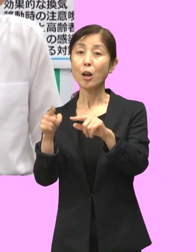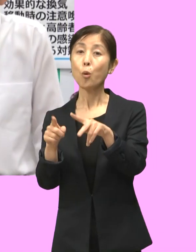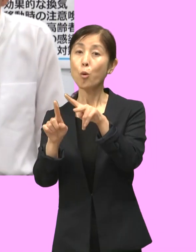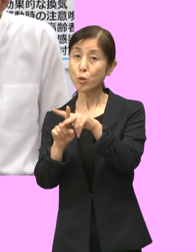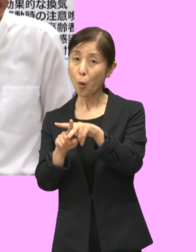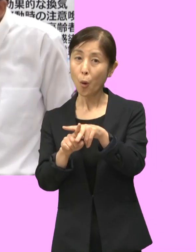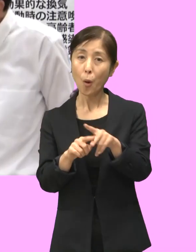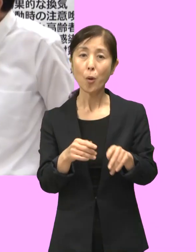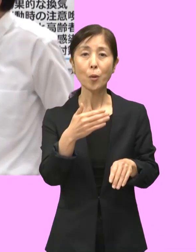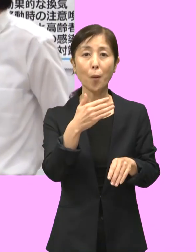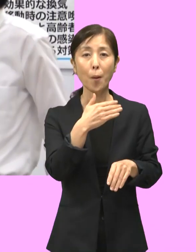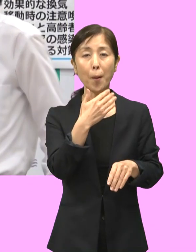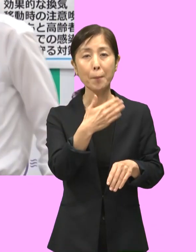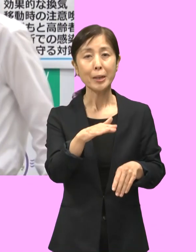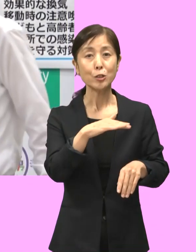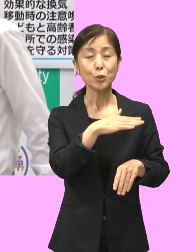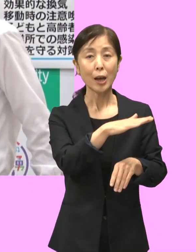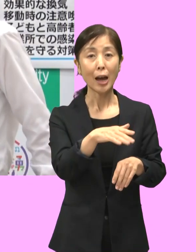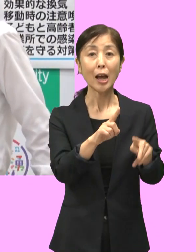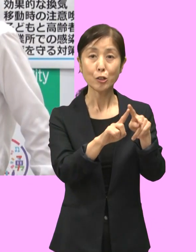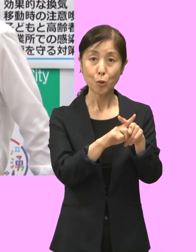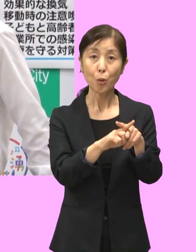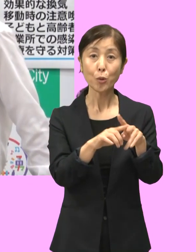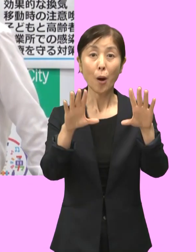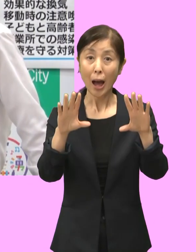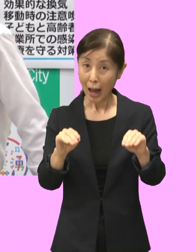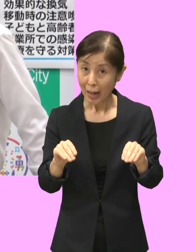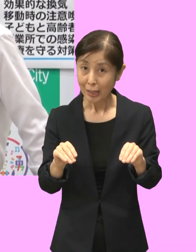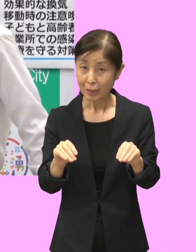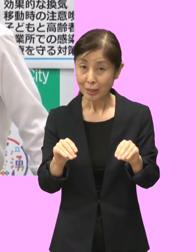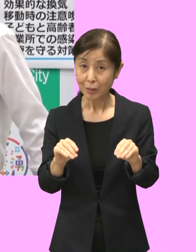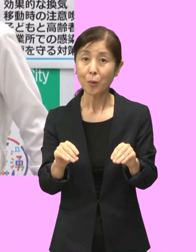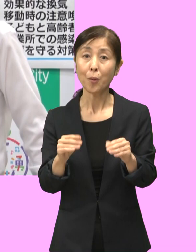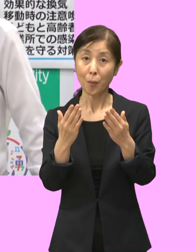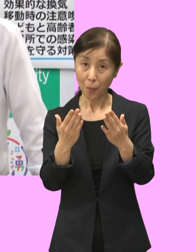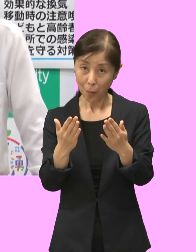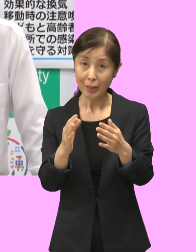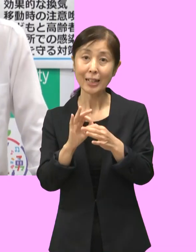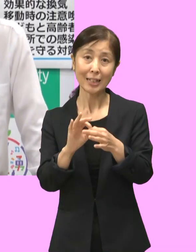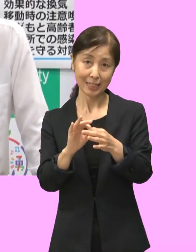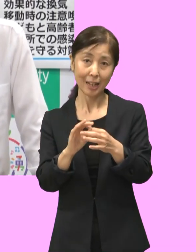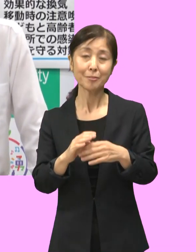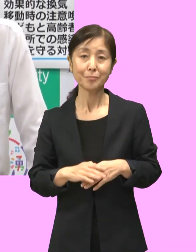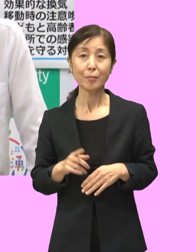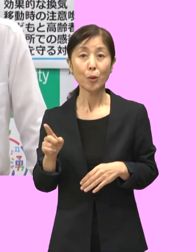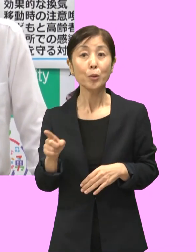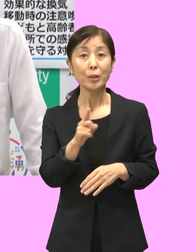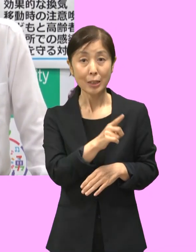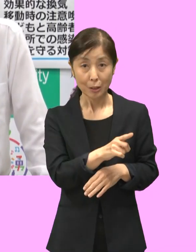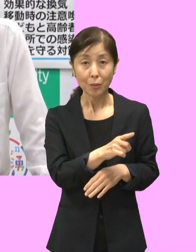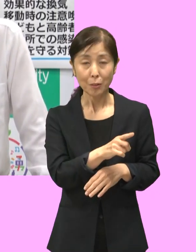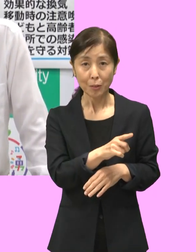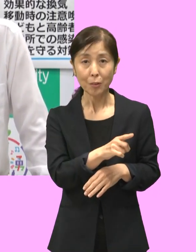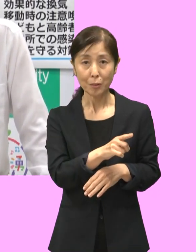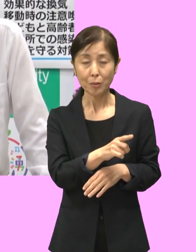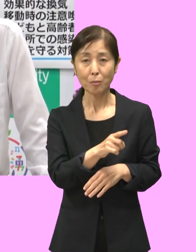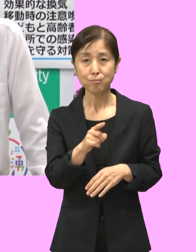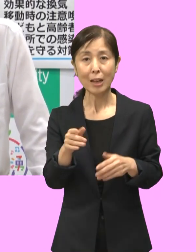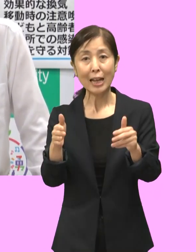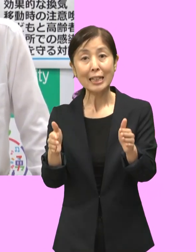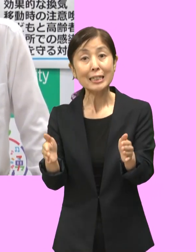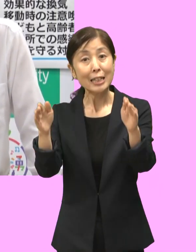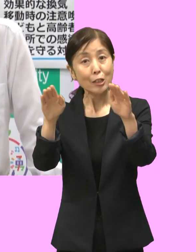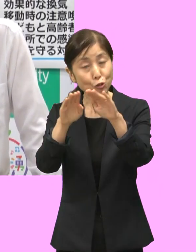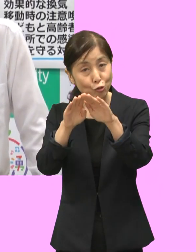学校と水原小学校の廃校に関連してちょっとお伺いしたいんですが、 はい、 まずこの2校廃校後、利活